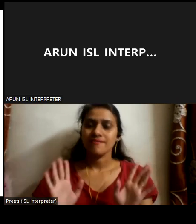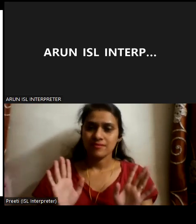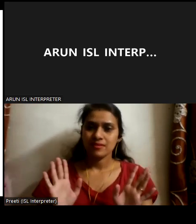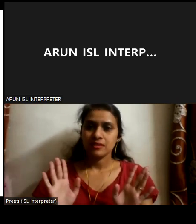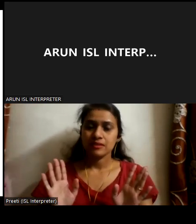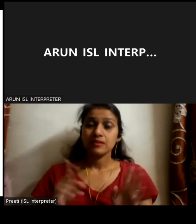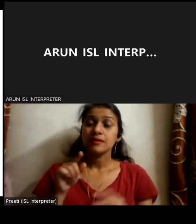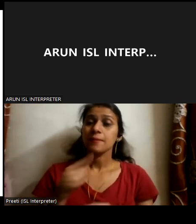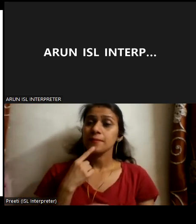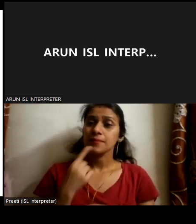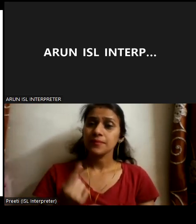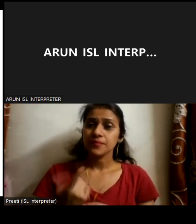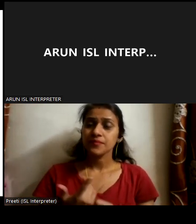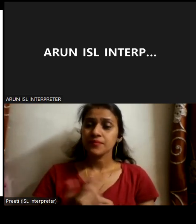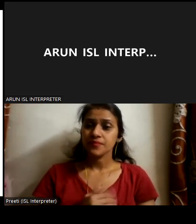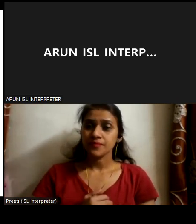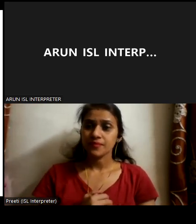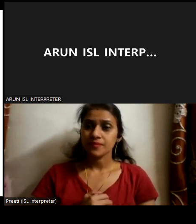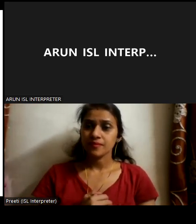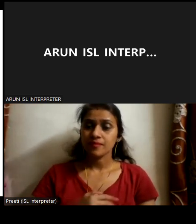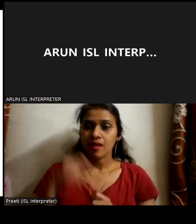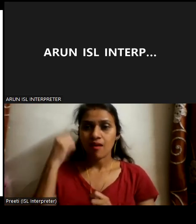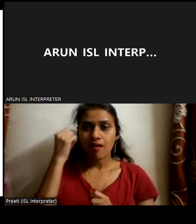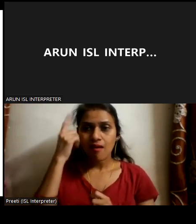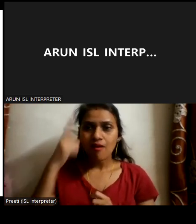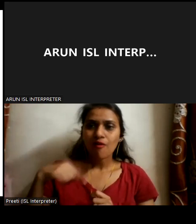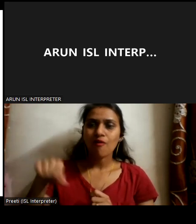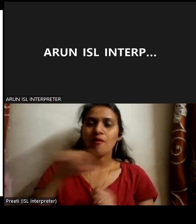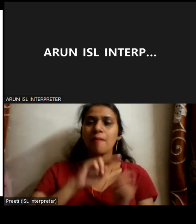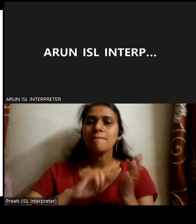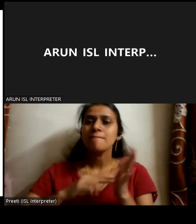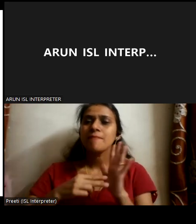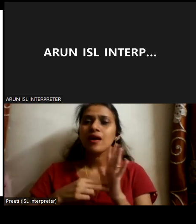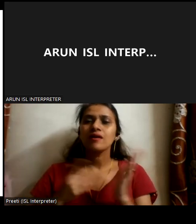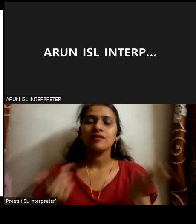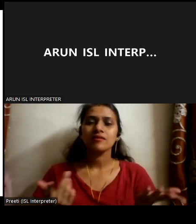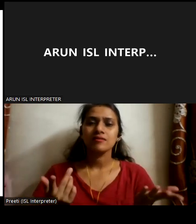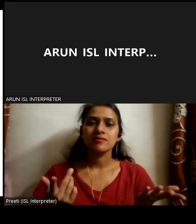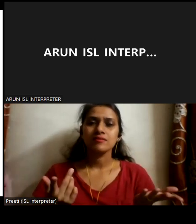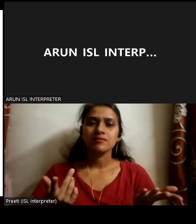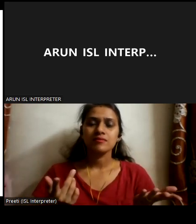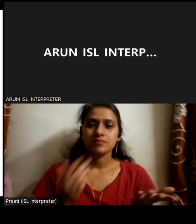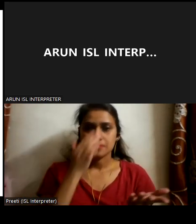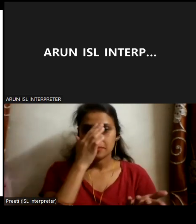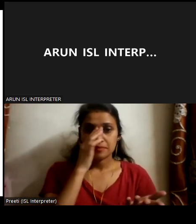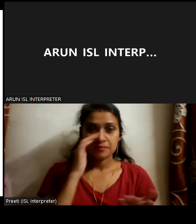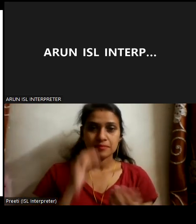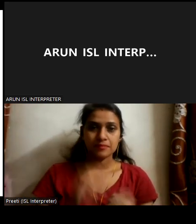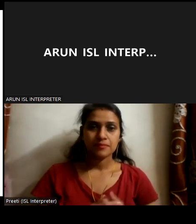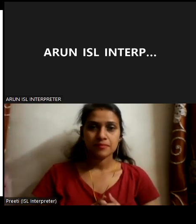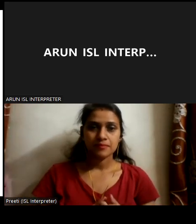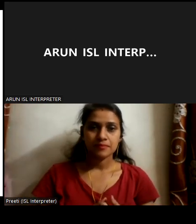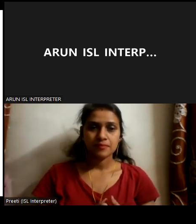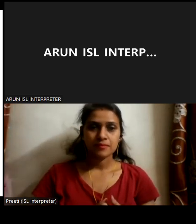यहाँ पे हो रही है समझने की, द मीन्स ऑफ सब्सिस्टेंस विच हैज बीन एलाबोरेटेड